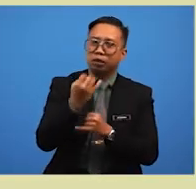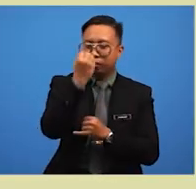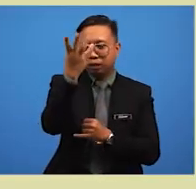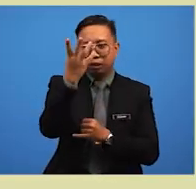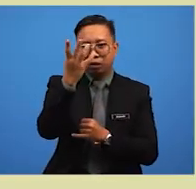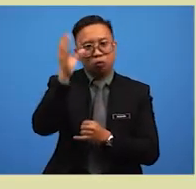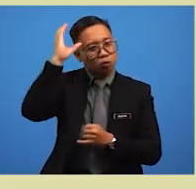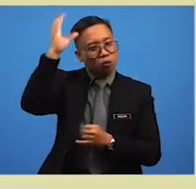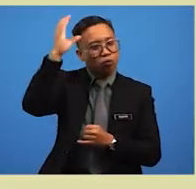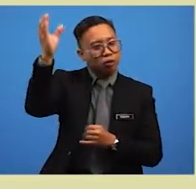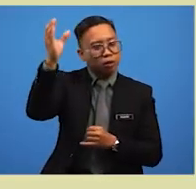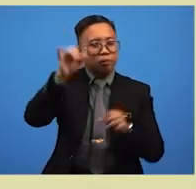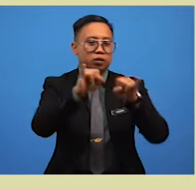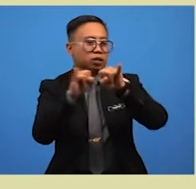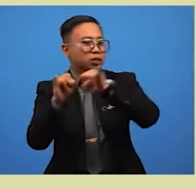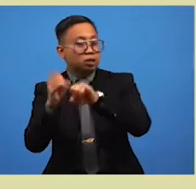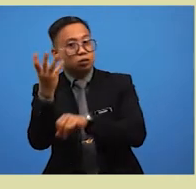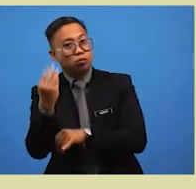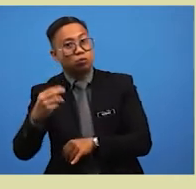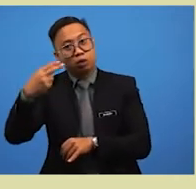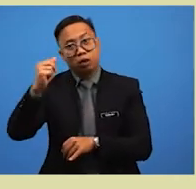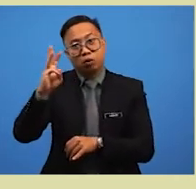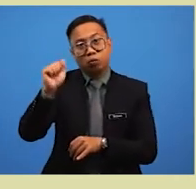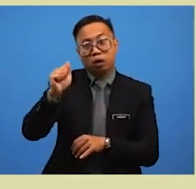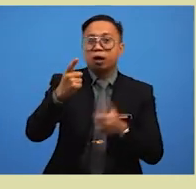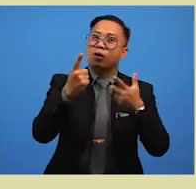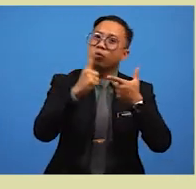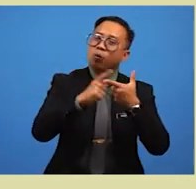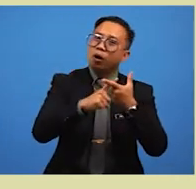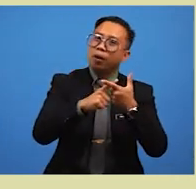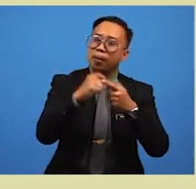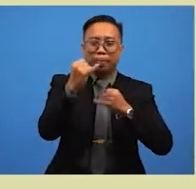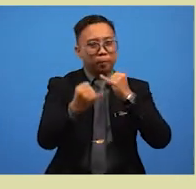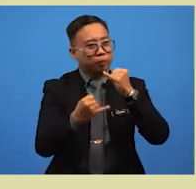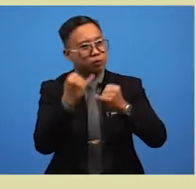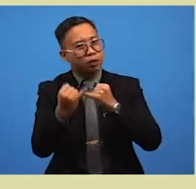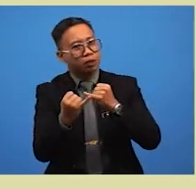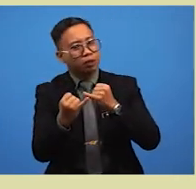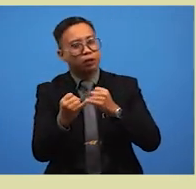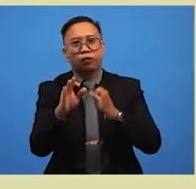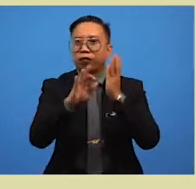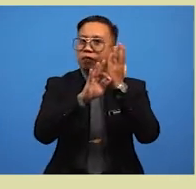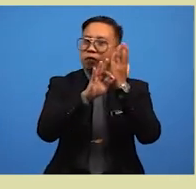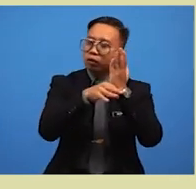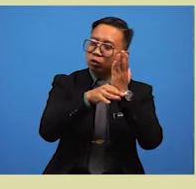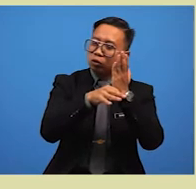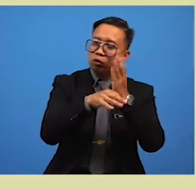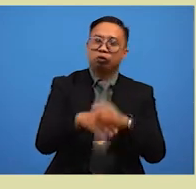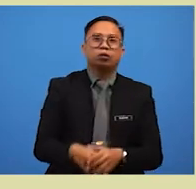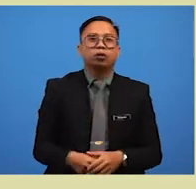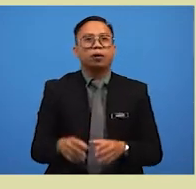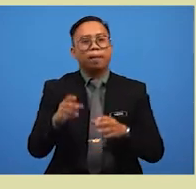menjelaskan konsep dan jenis-jenis proses luluh hawa. Kedua, anda berjaya menghuraikan faktor-faktor